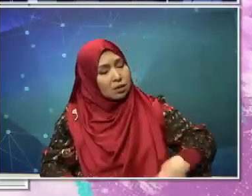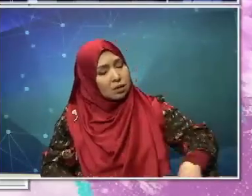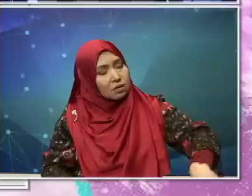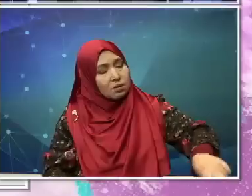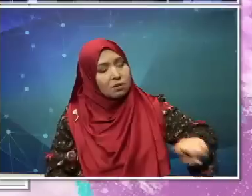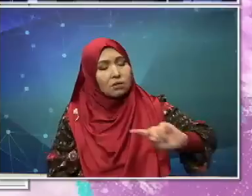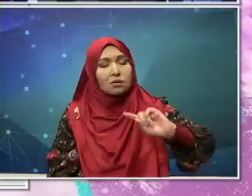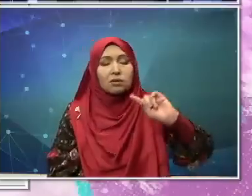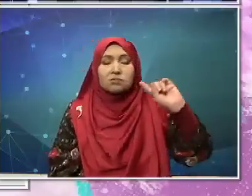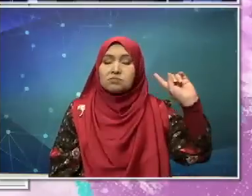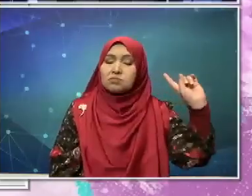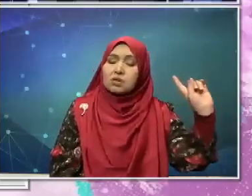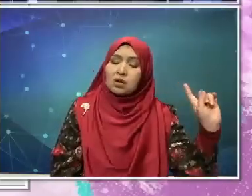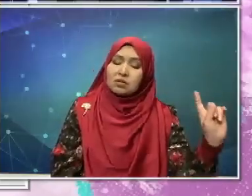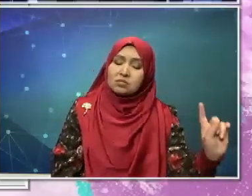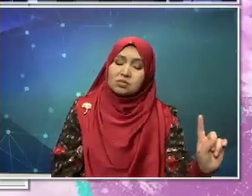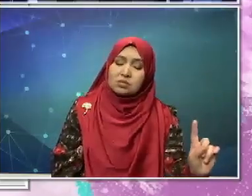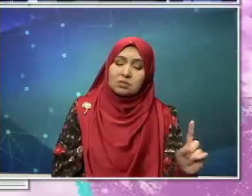muhtaduun